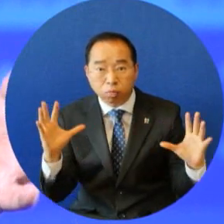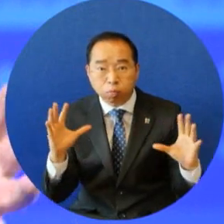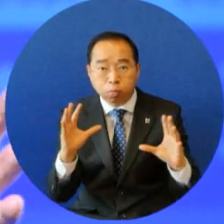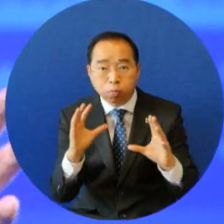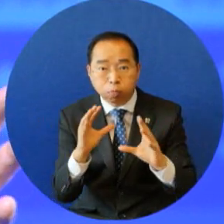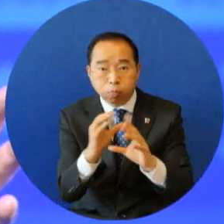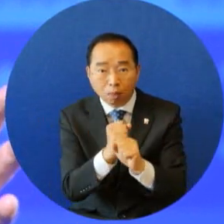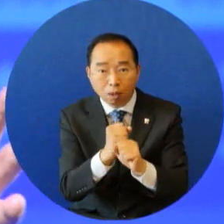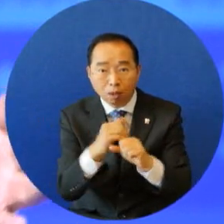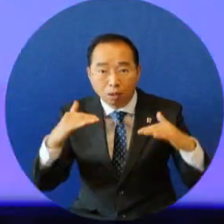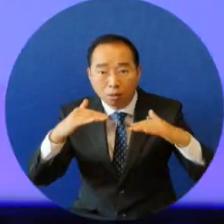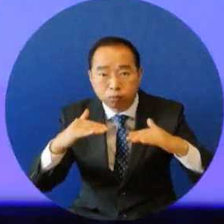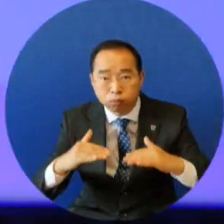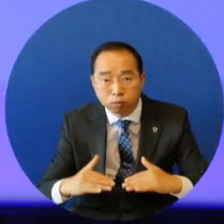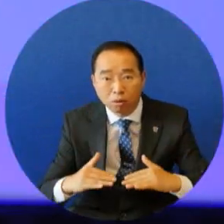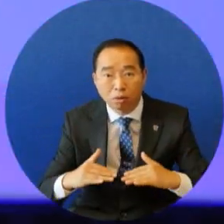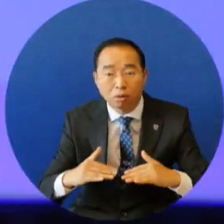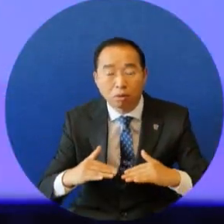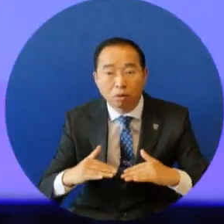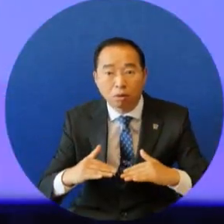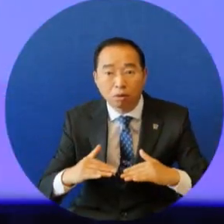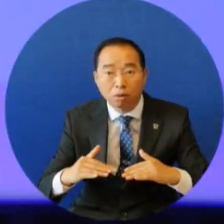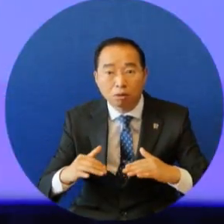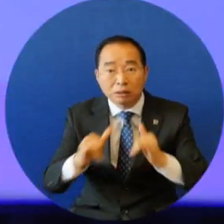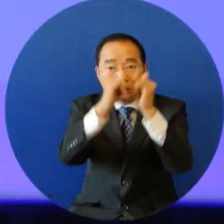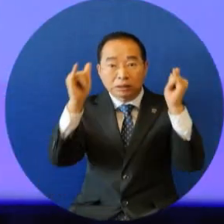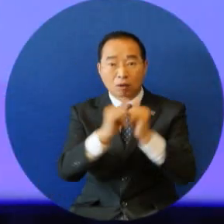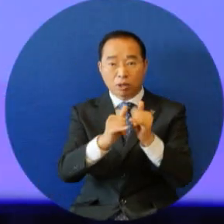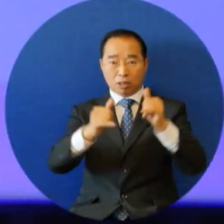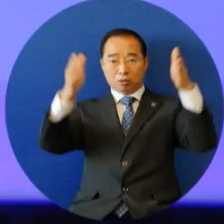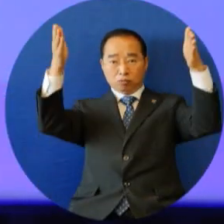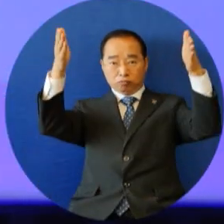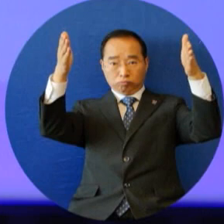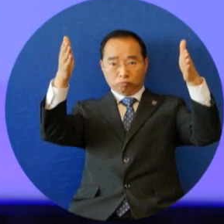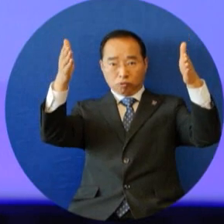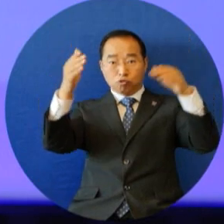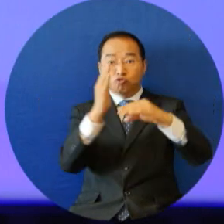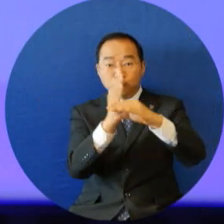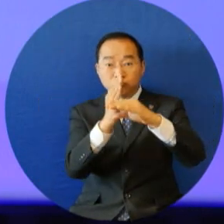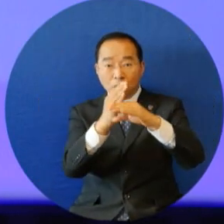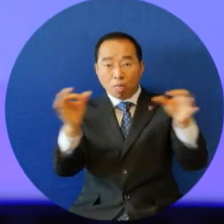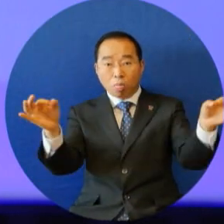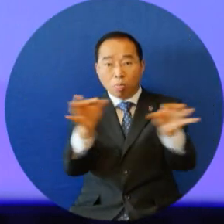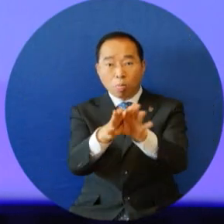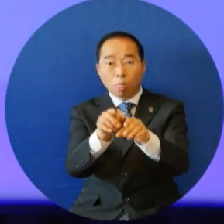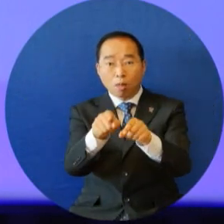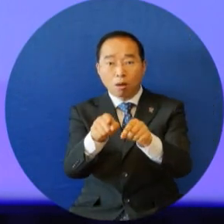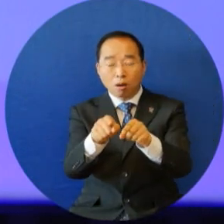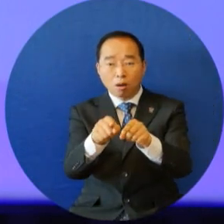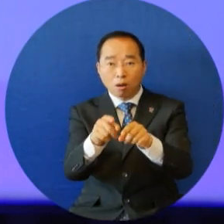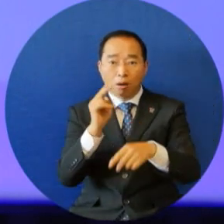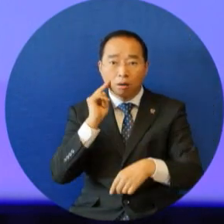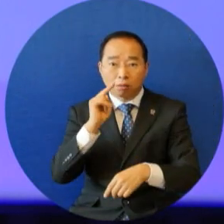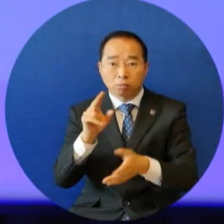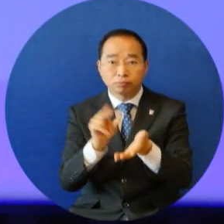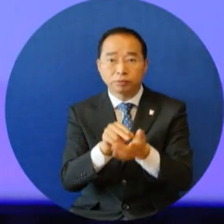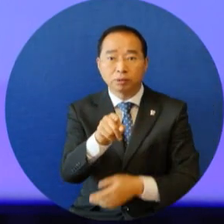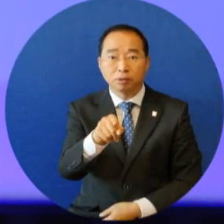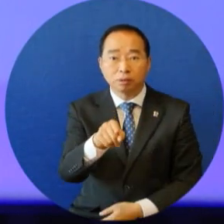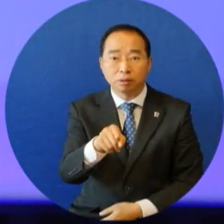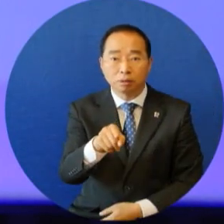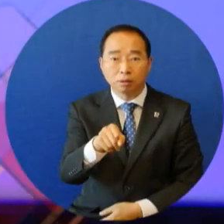시작하면서 하류화되는 겁니다. 그러면 사회에 허리가 없어져요. 이건 자본주의에 대한 심각한 도전이에요. 그러니까